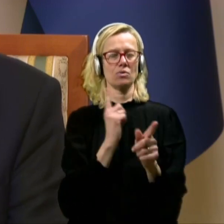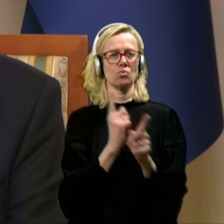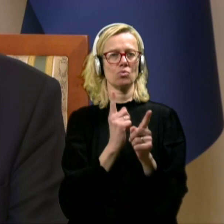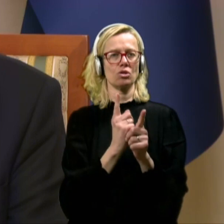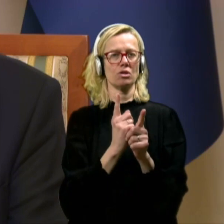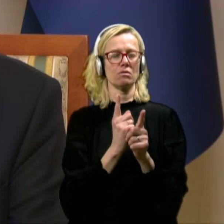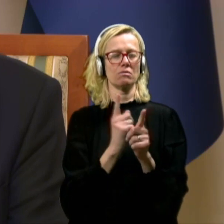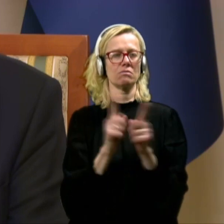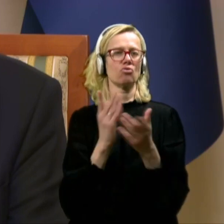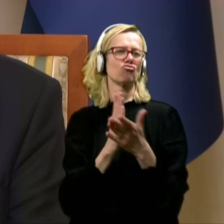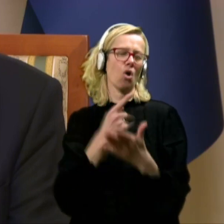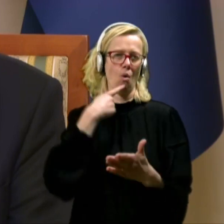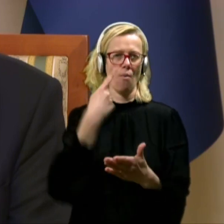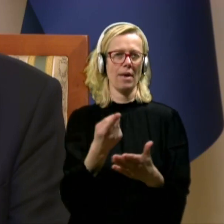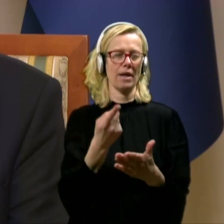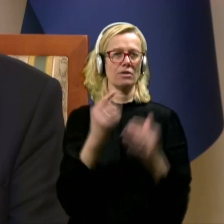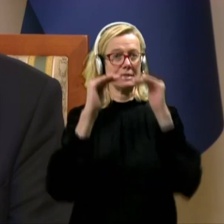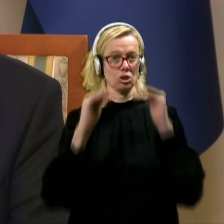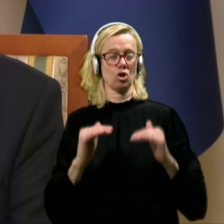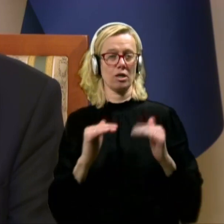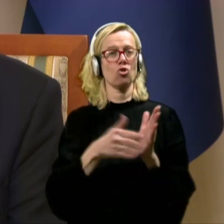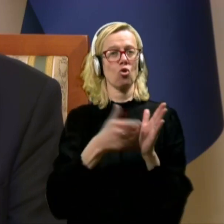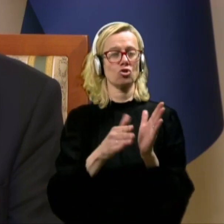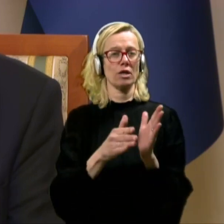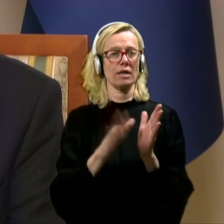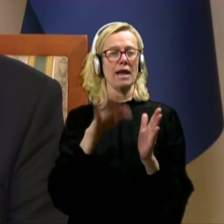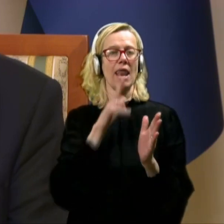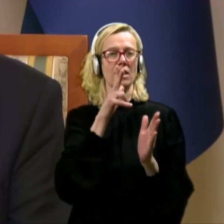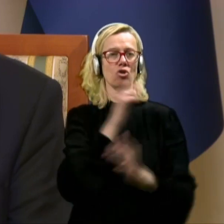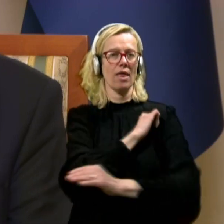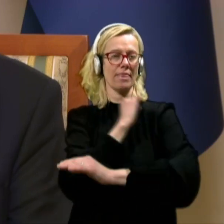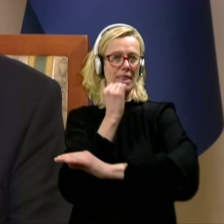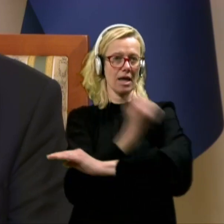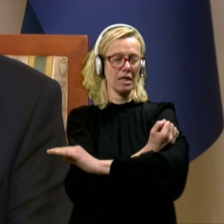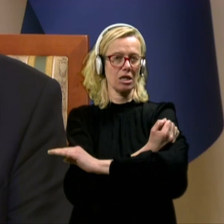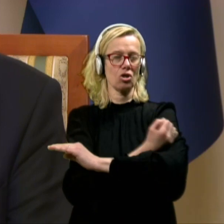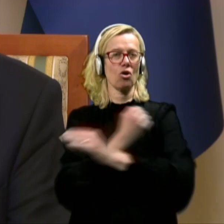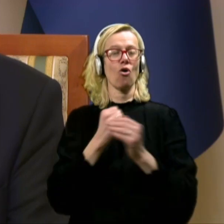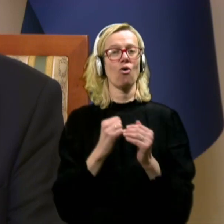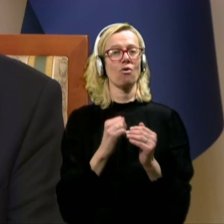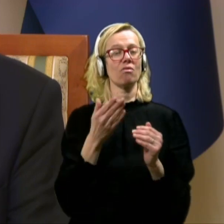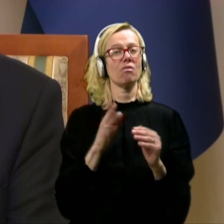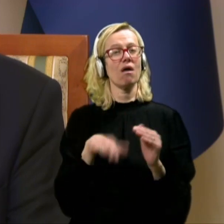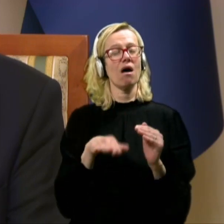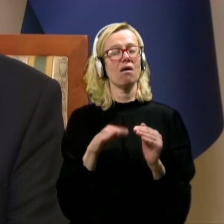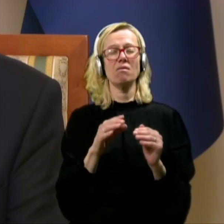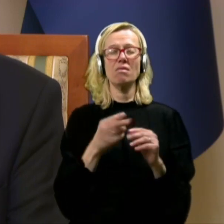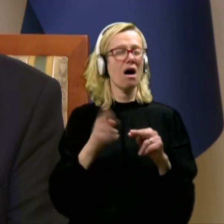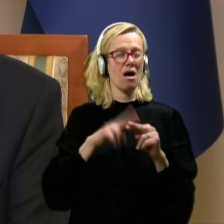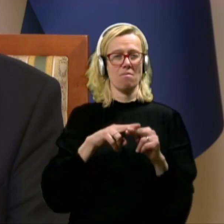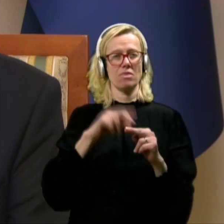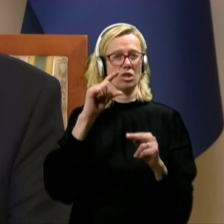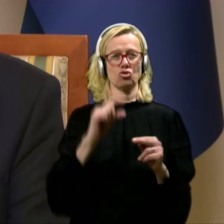kot že omenjeno, znižanje trošarine na električno energijo na bistvu najnižjo možno